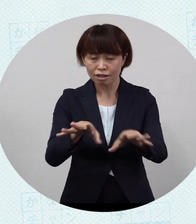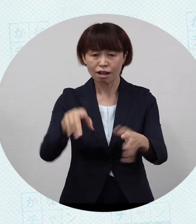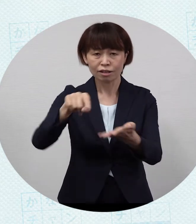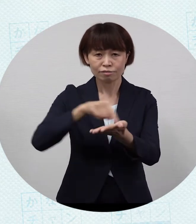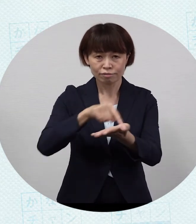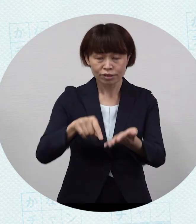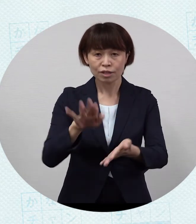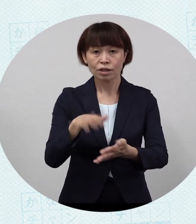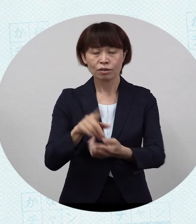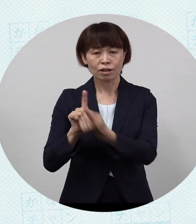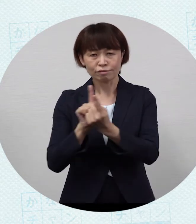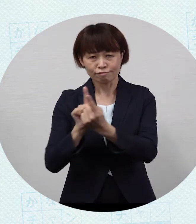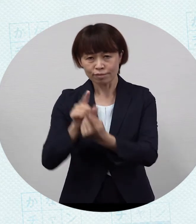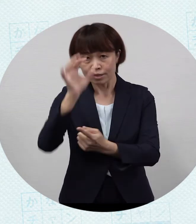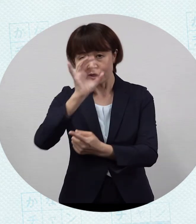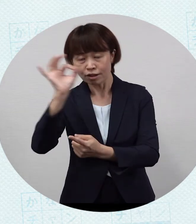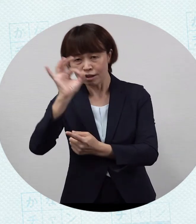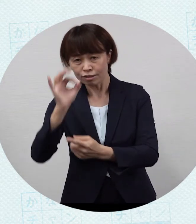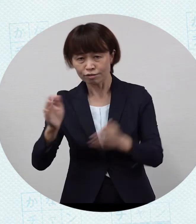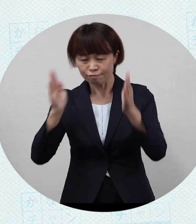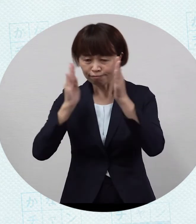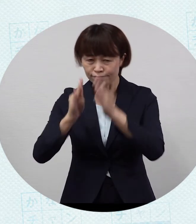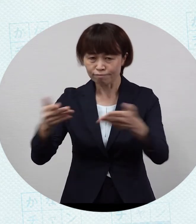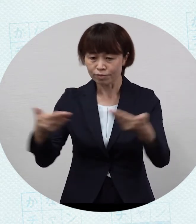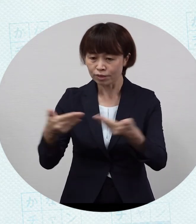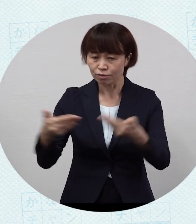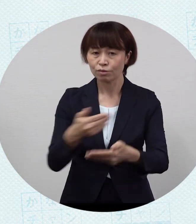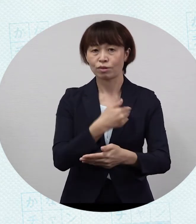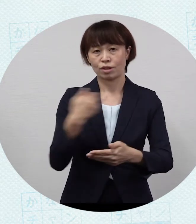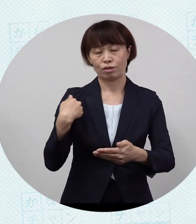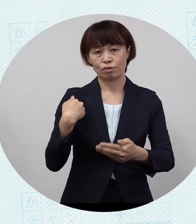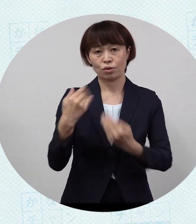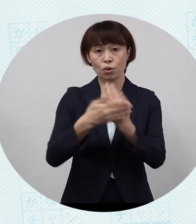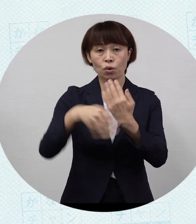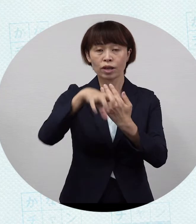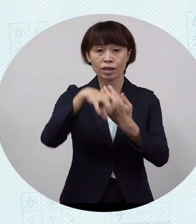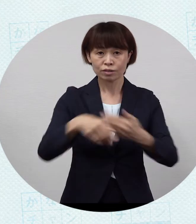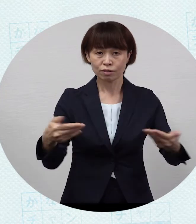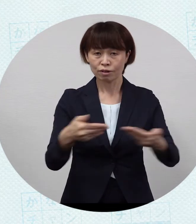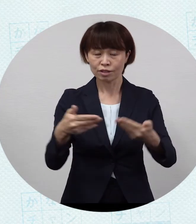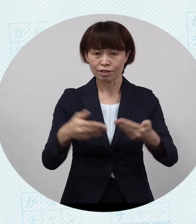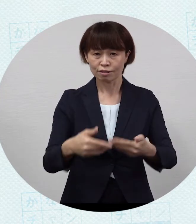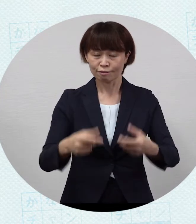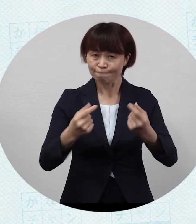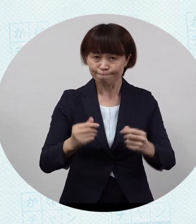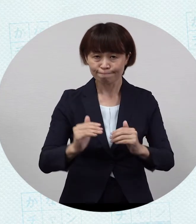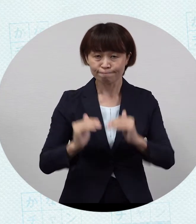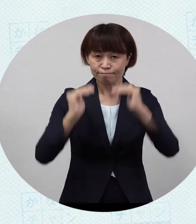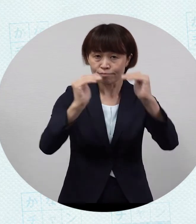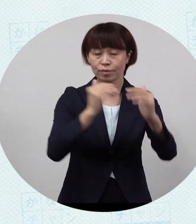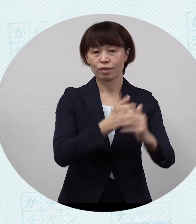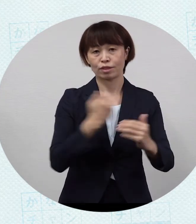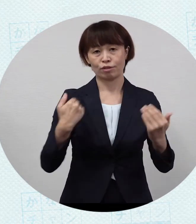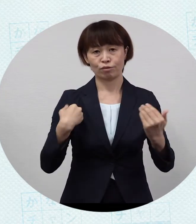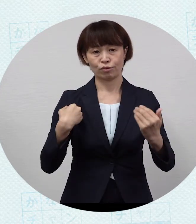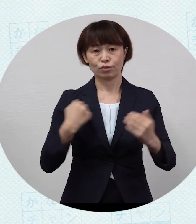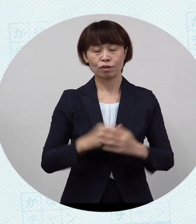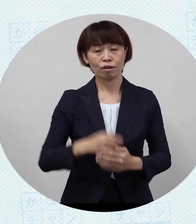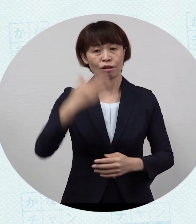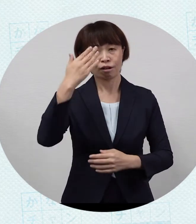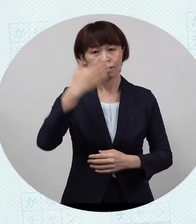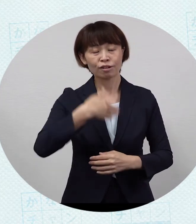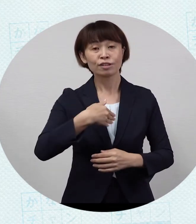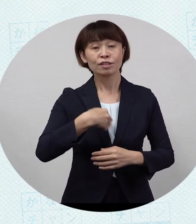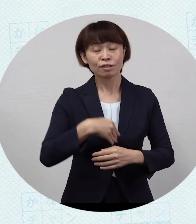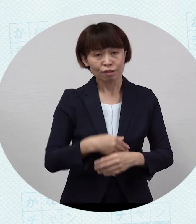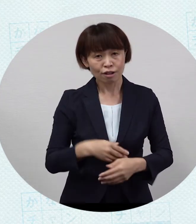務に保健所はかなり専念できるといったことでね、保健所機能強化にもつながるといったことなんですね。 なるほど、早く医療機